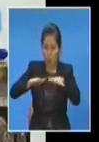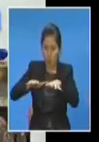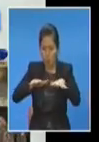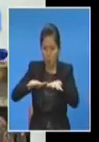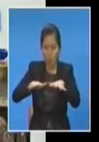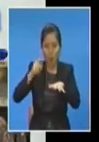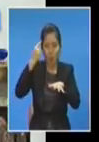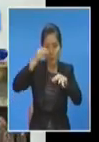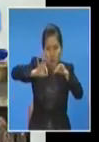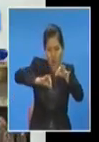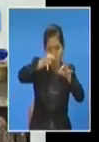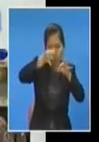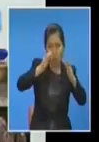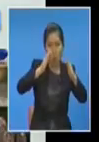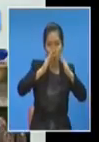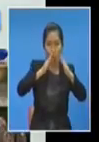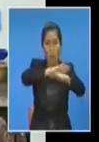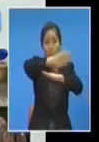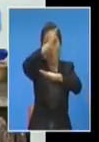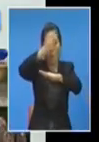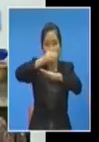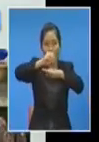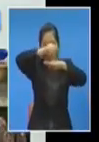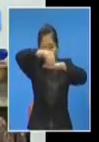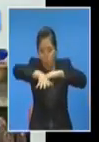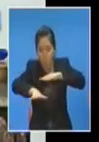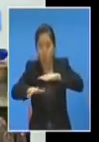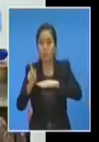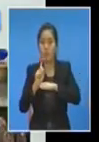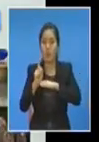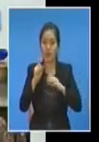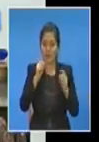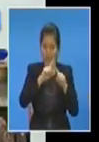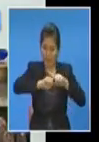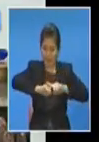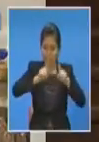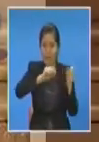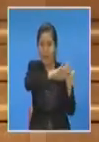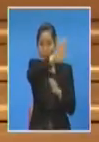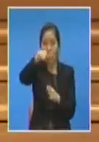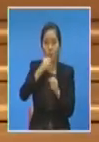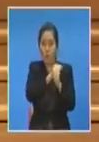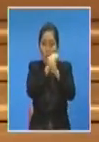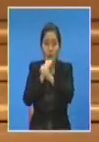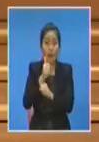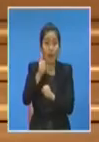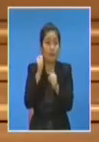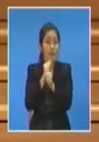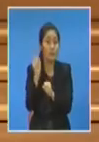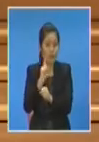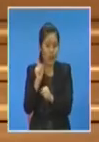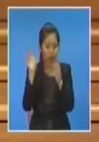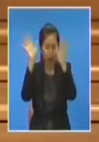ภูเขาไฟมันจะระเบิดเราคงป้องกันไม่ได้หรอกครับแต่เราป้องกันได้คือป้องกันไม่ให้ประชาช